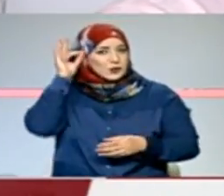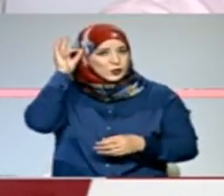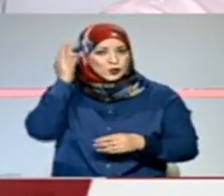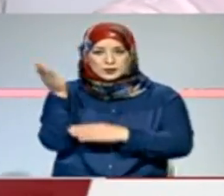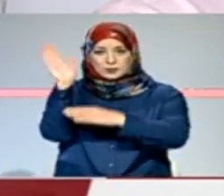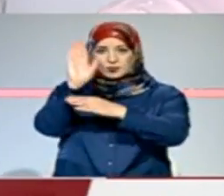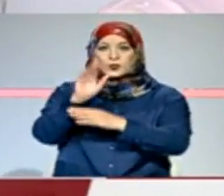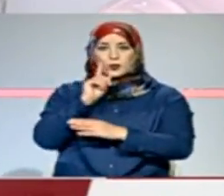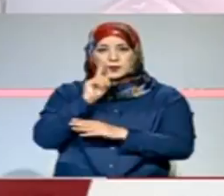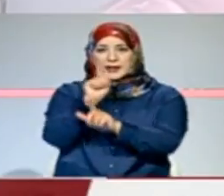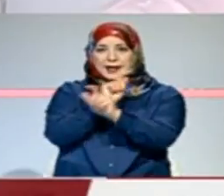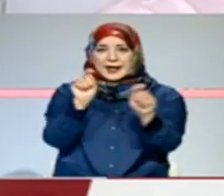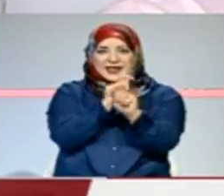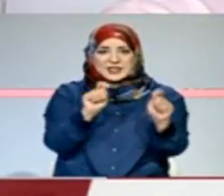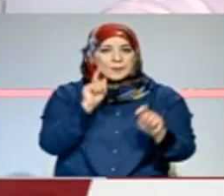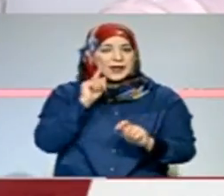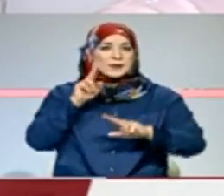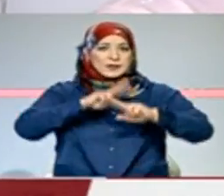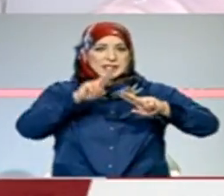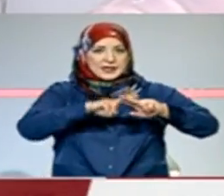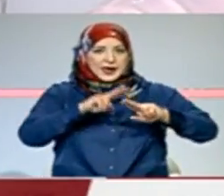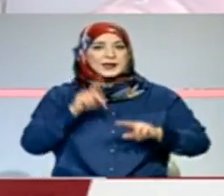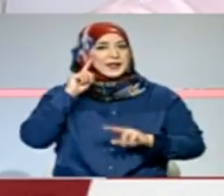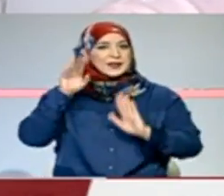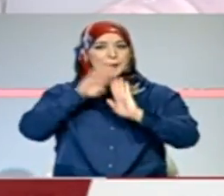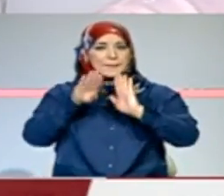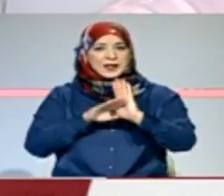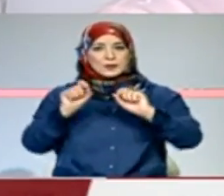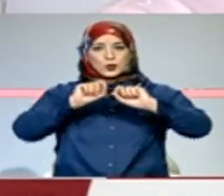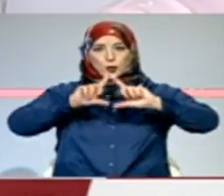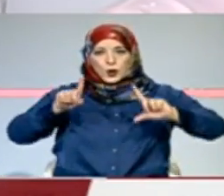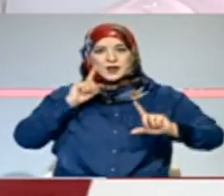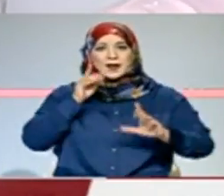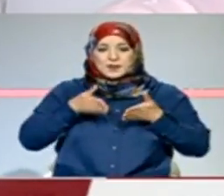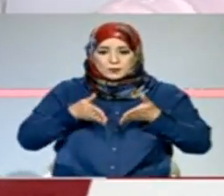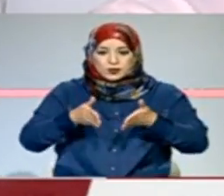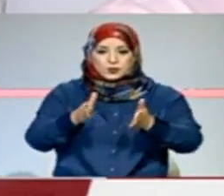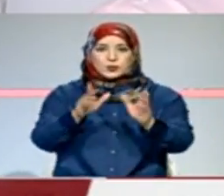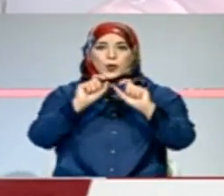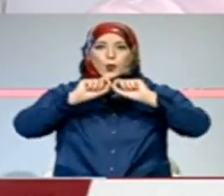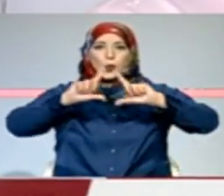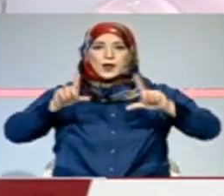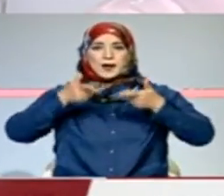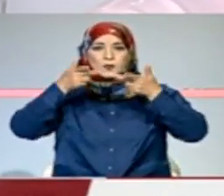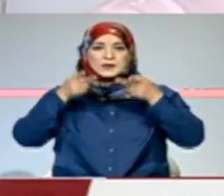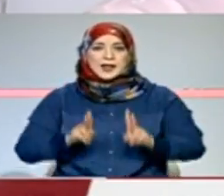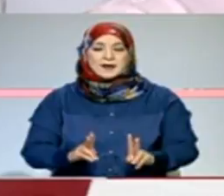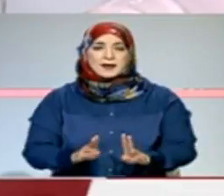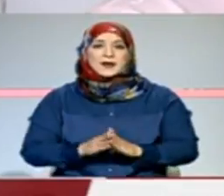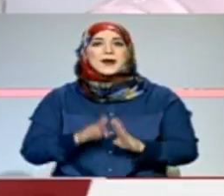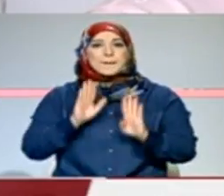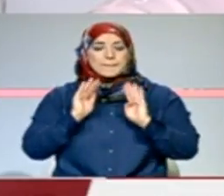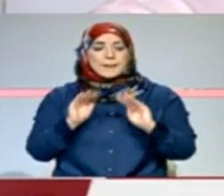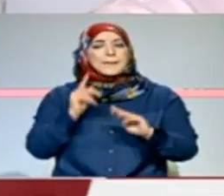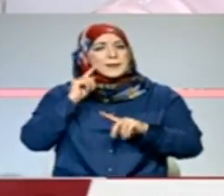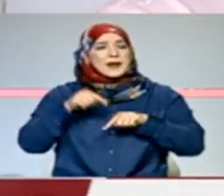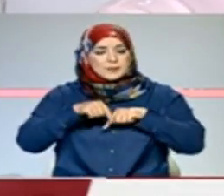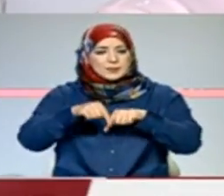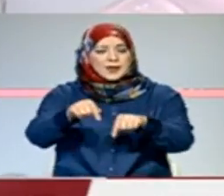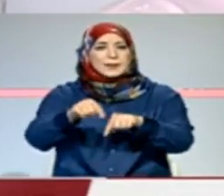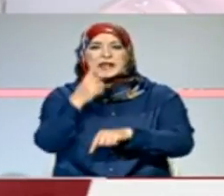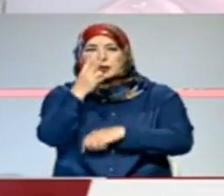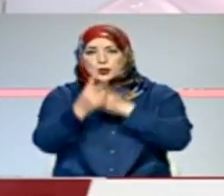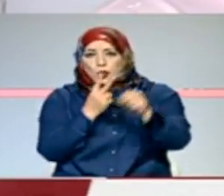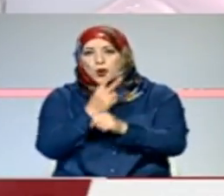نحن ملتزمين بإصلاحات، أنه عندنا رؤية واضحة، أنه ماشيين في الطريق الصحيح، ولو يكون على مدى عامين ثلاثة